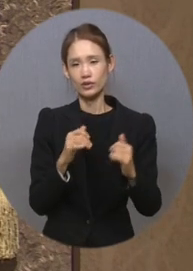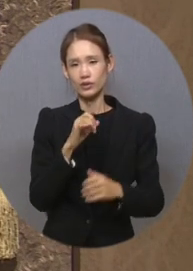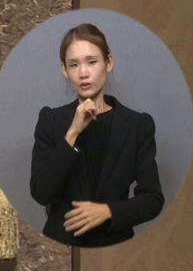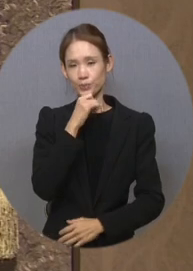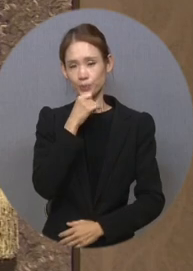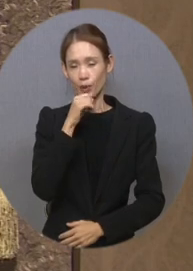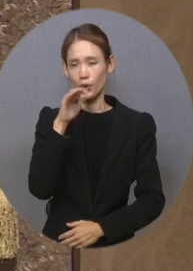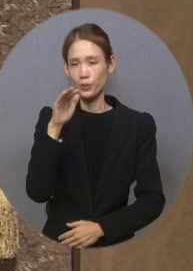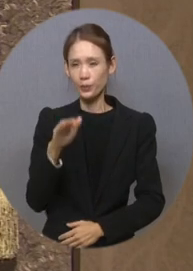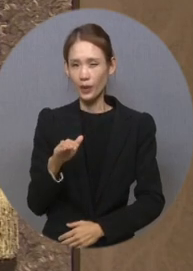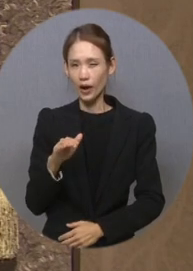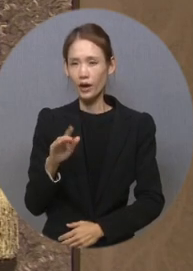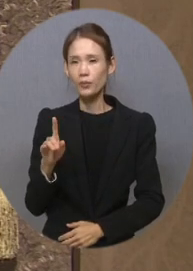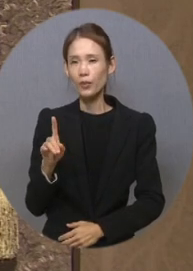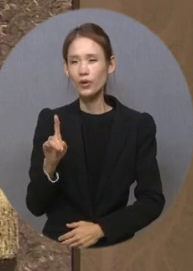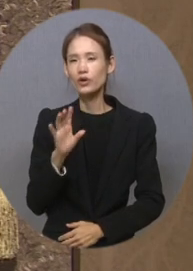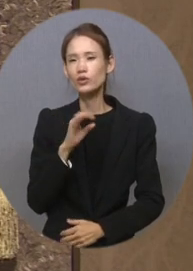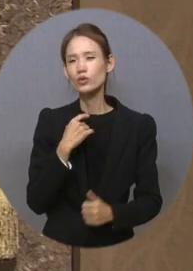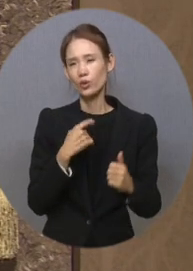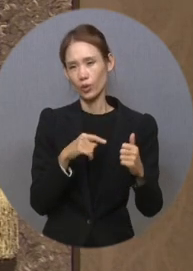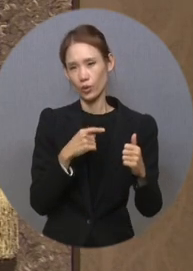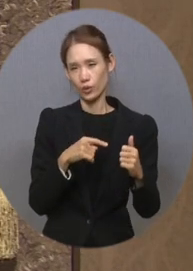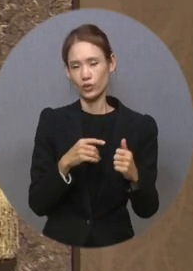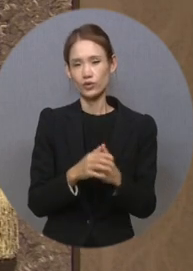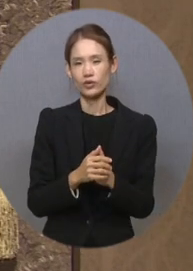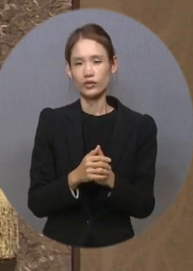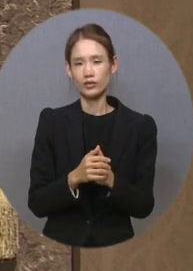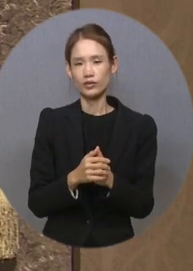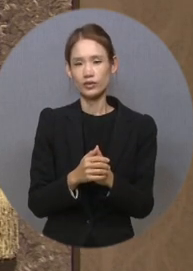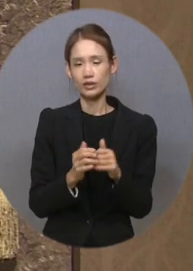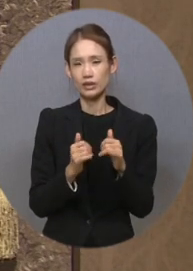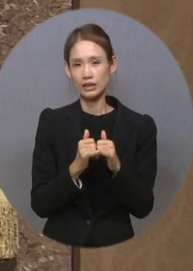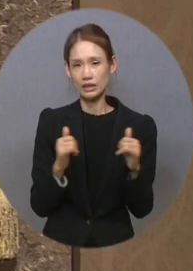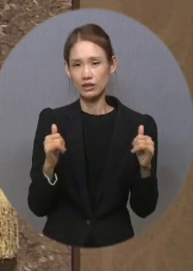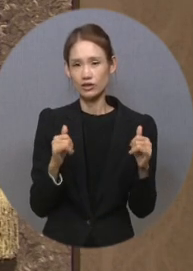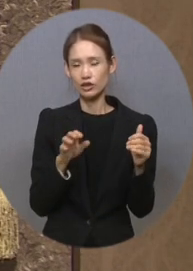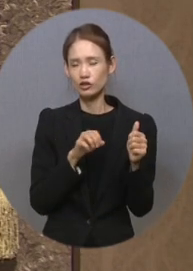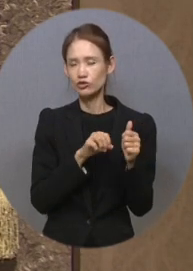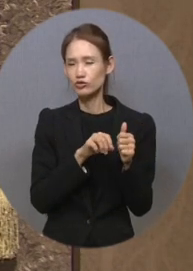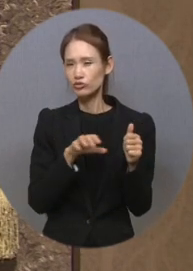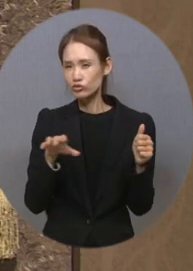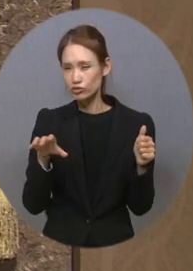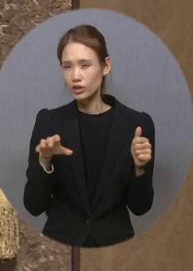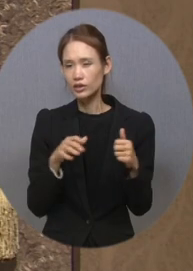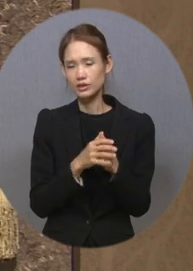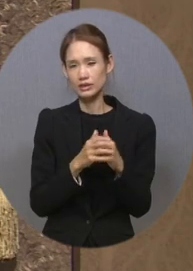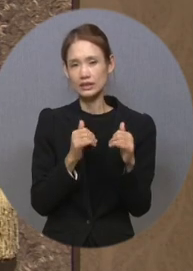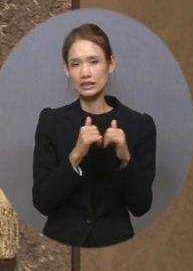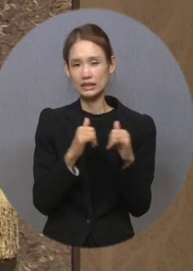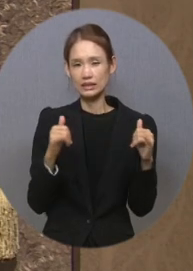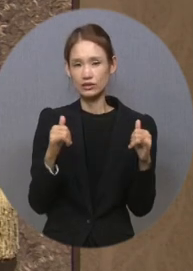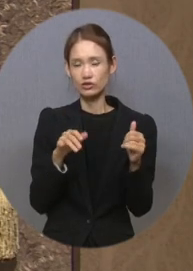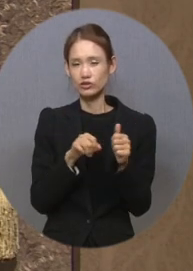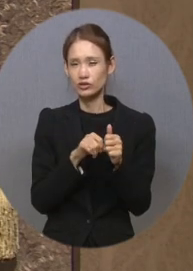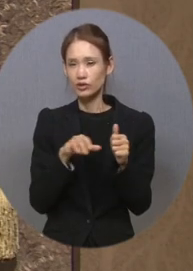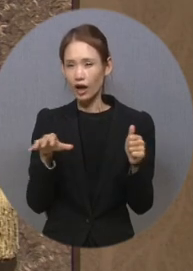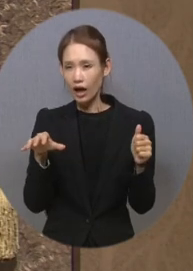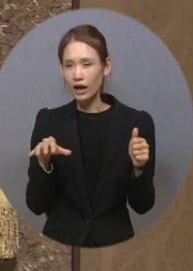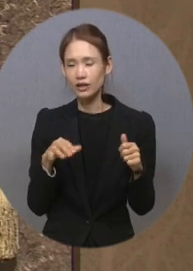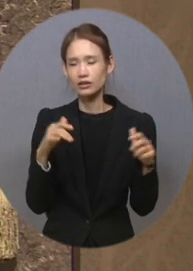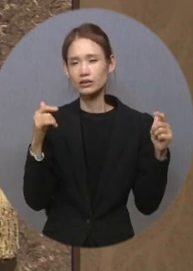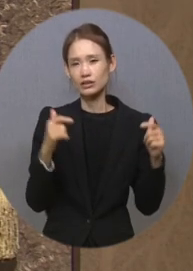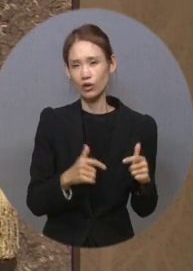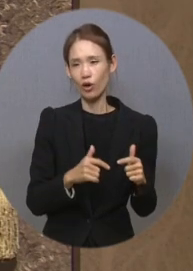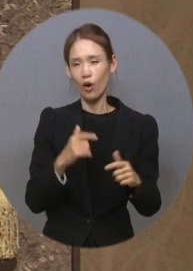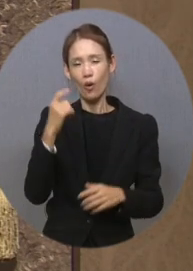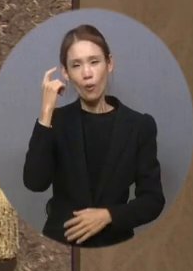낮은 분야 중에 하나가 교육이고 네. 또 인구가 유출이 됩니다. 인구 감소 요인 중에도 저희가